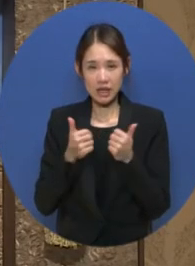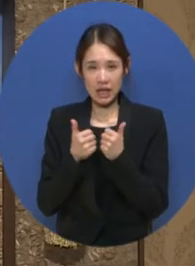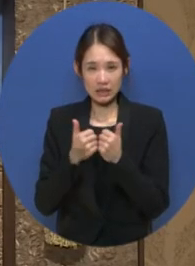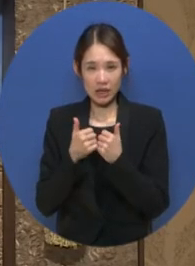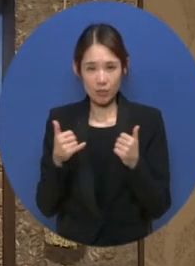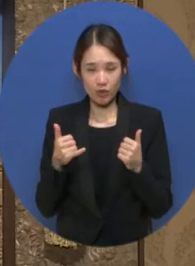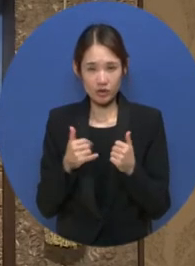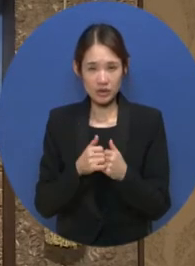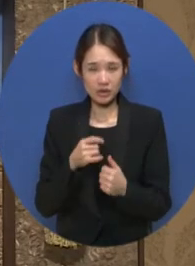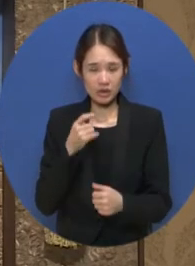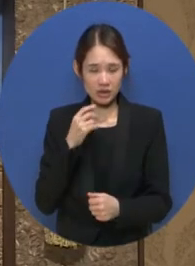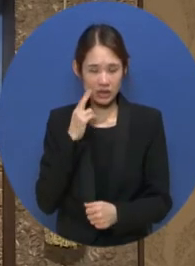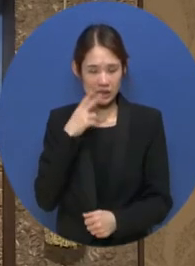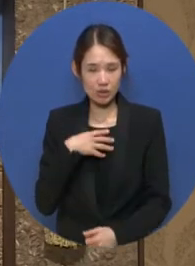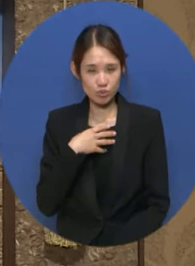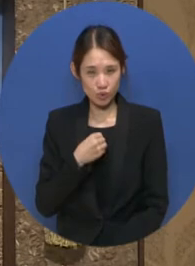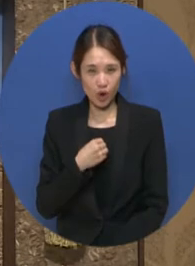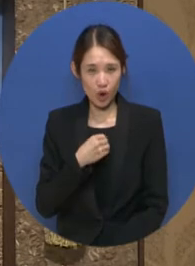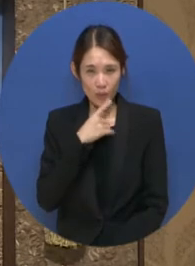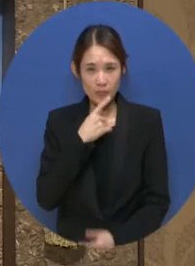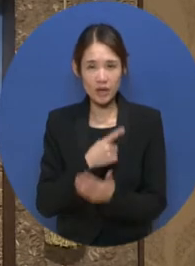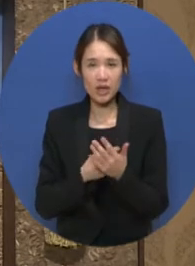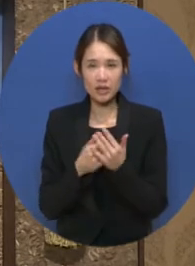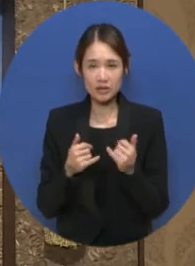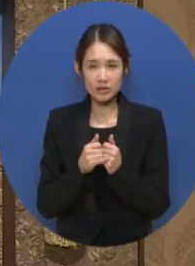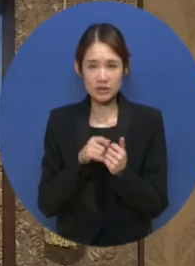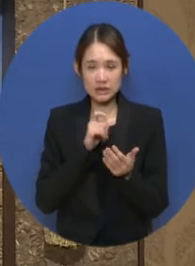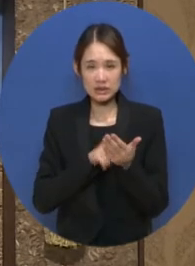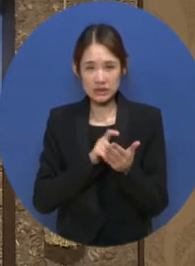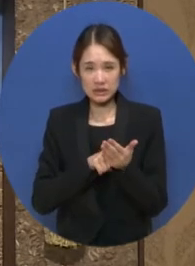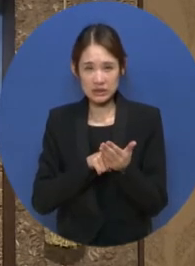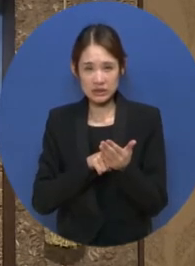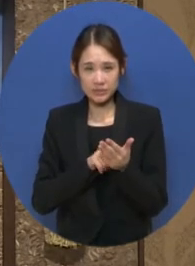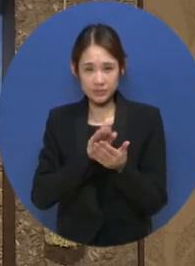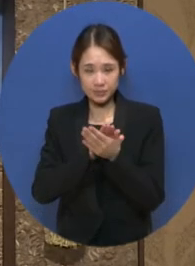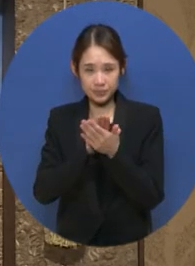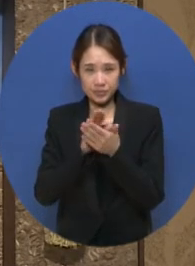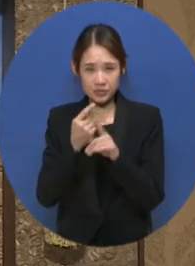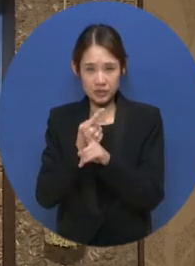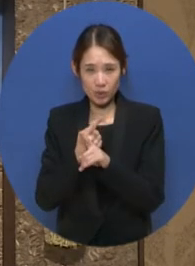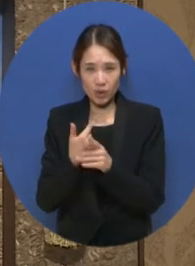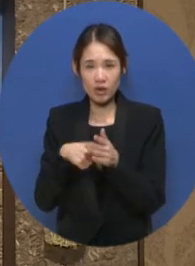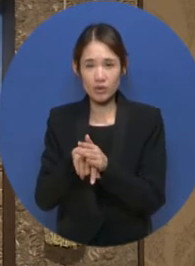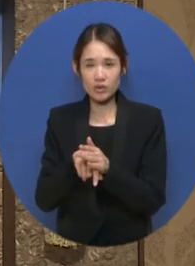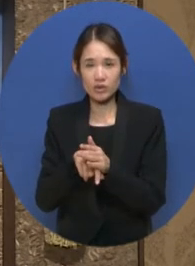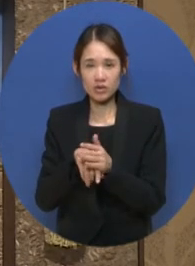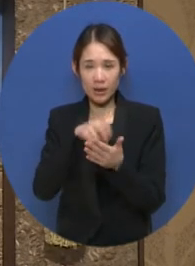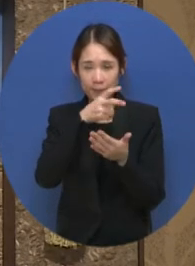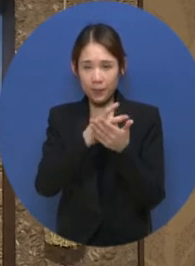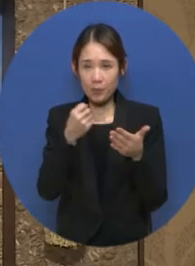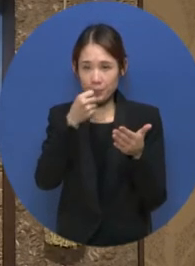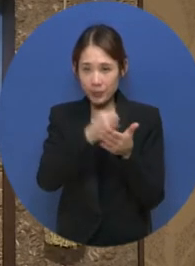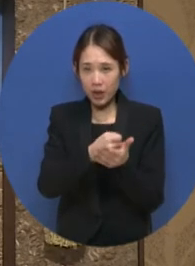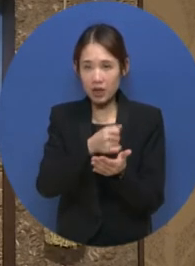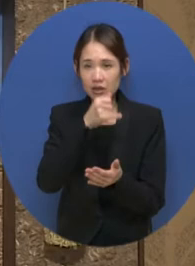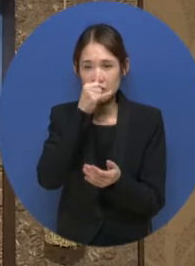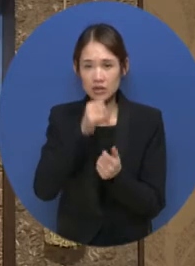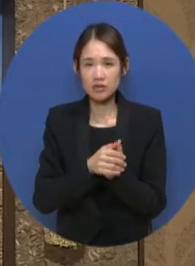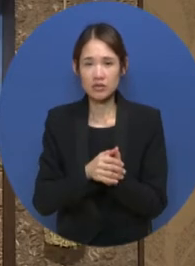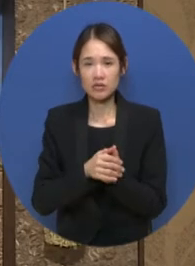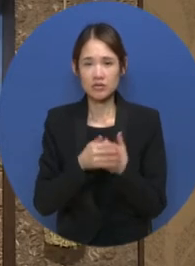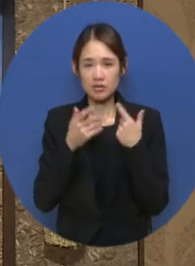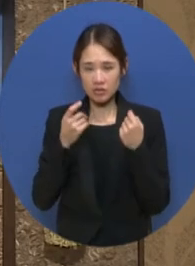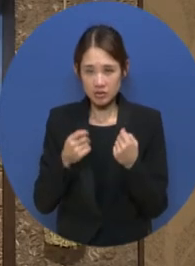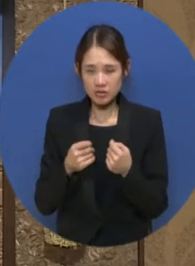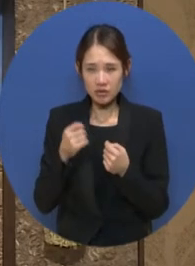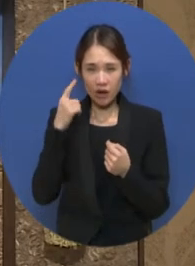인위적으로 이 피해자 분을 이제 응급조치를 할 수 있도록 헌법에 명시가 되어있습니다 아 아 그렇게